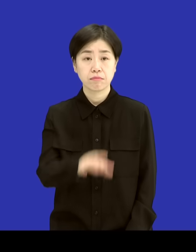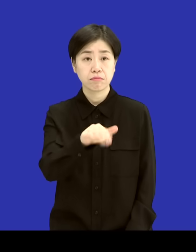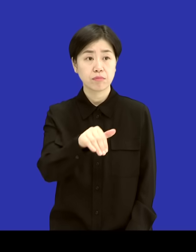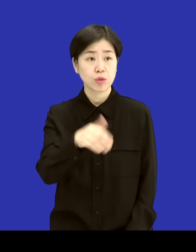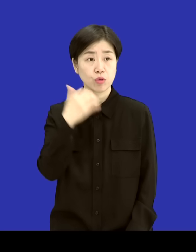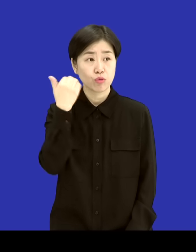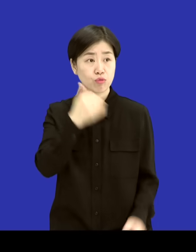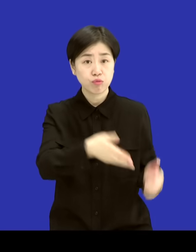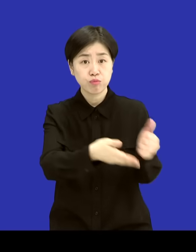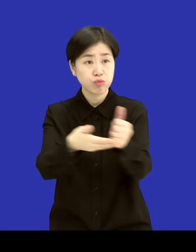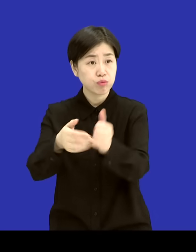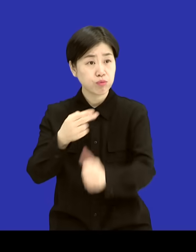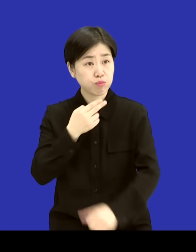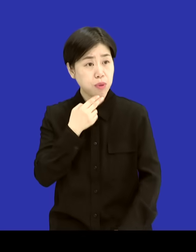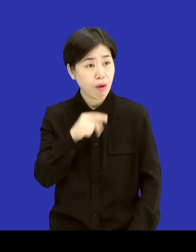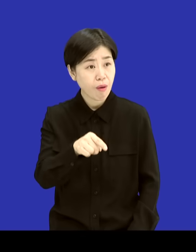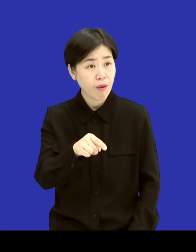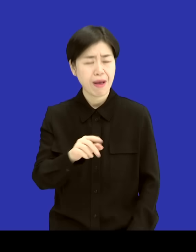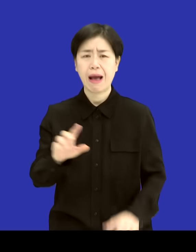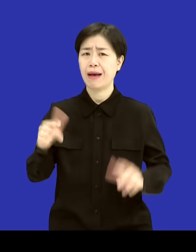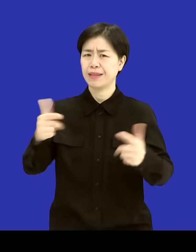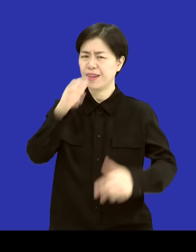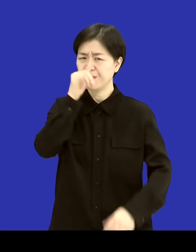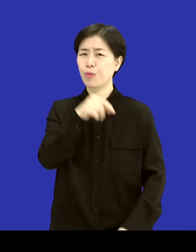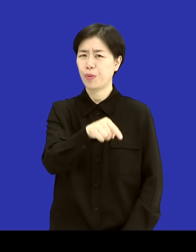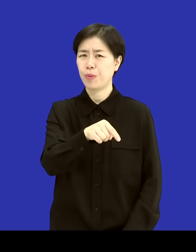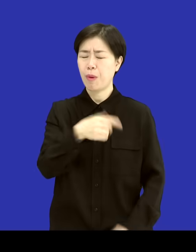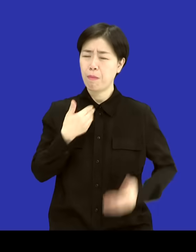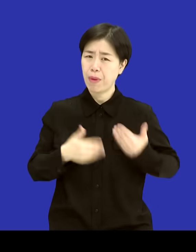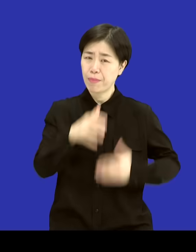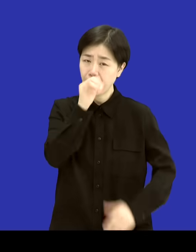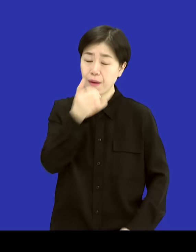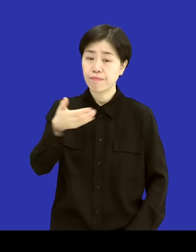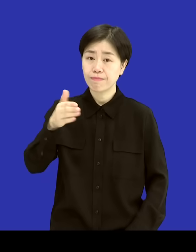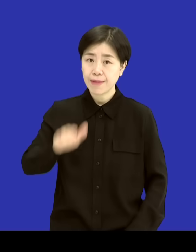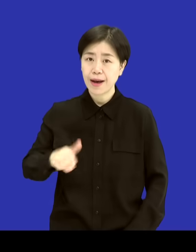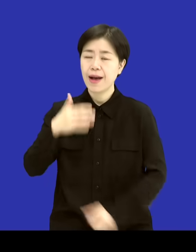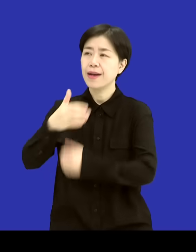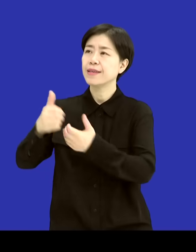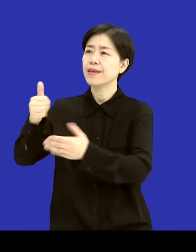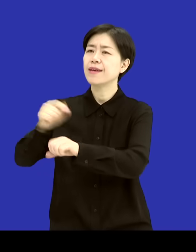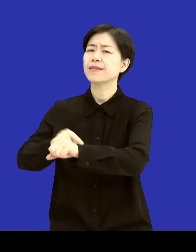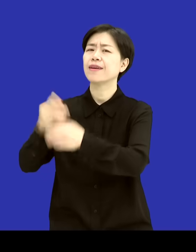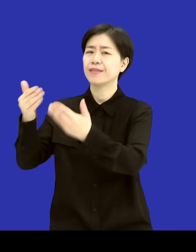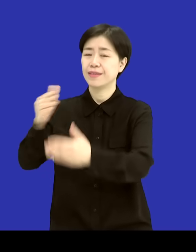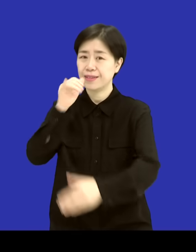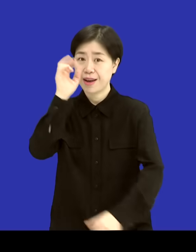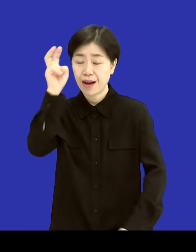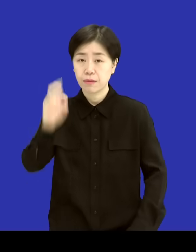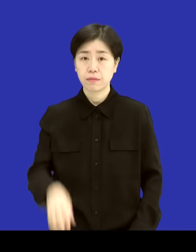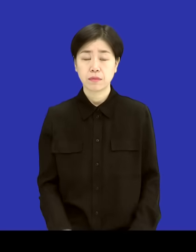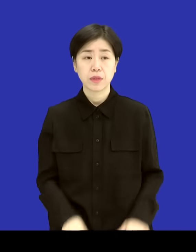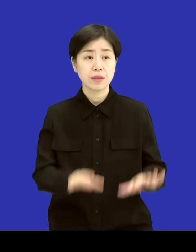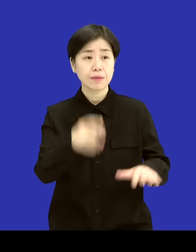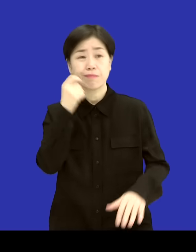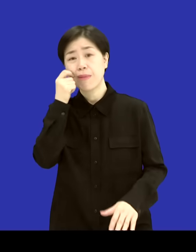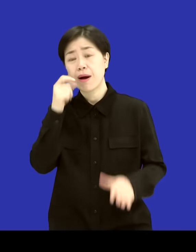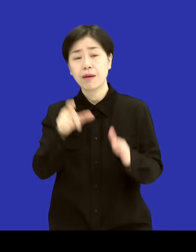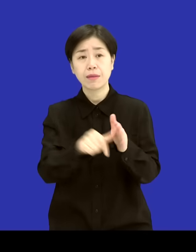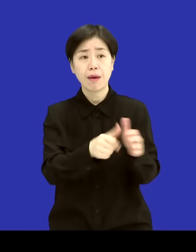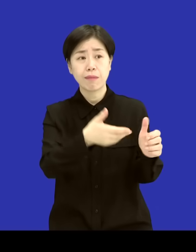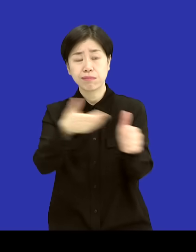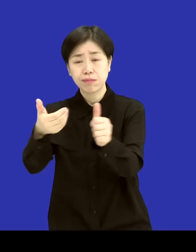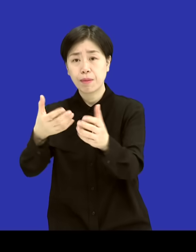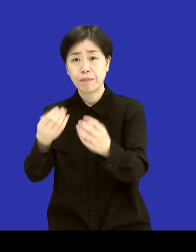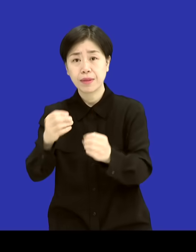왜요? 아는데도 헌신하는 내 인생을 바쳐서 왜냐면 지금 한참 이제 물 들어올 때 놓쳐야 되거든요. 노도 짓지만